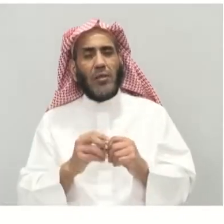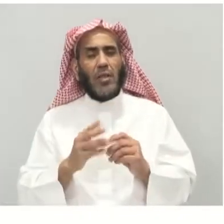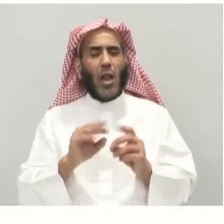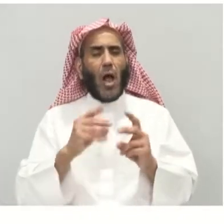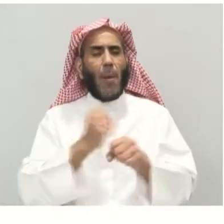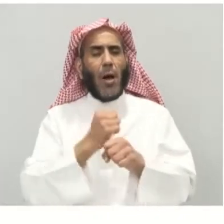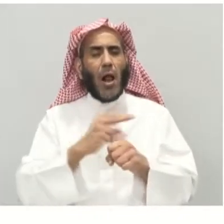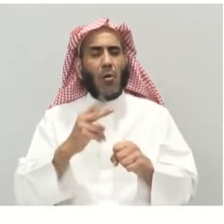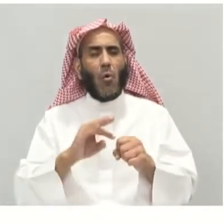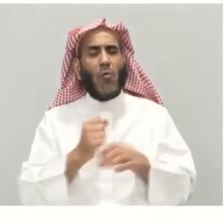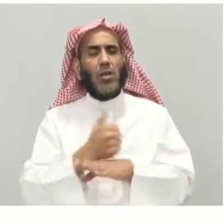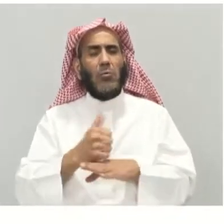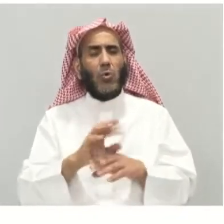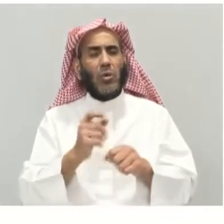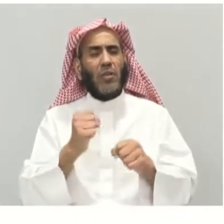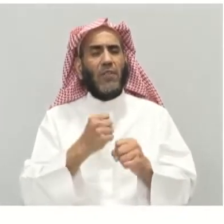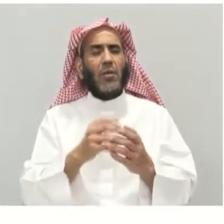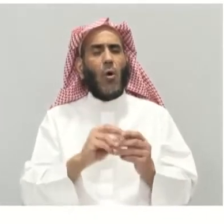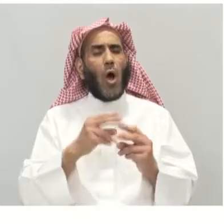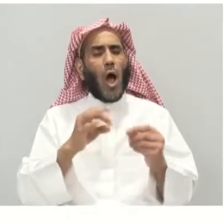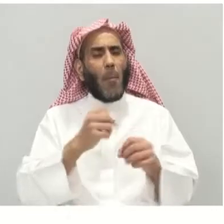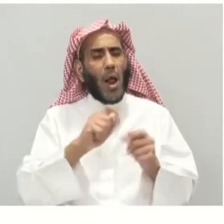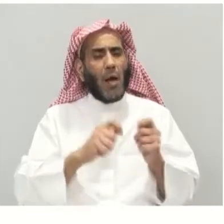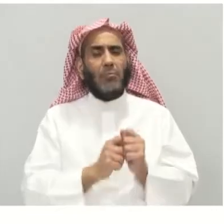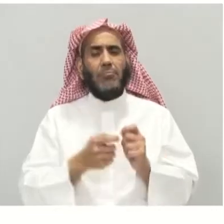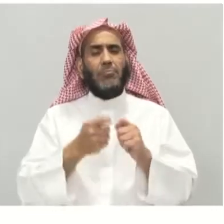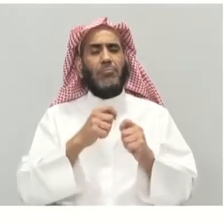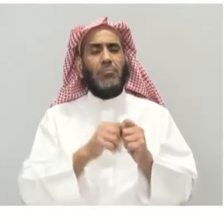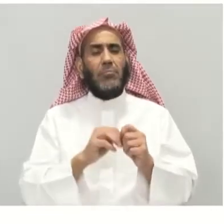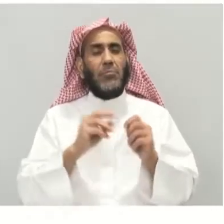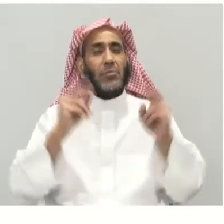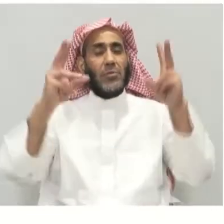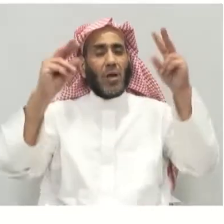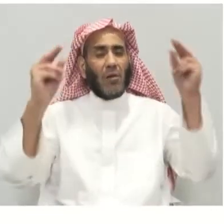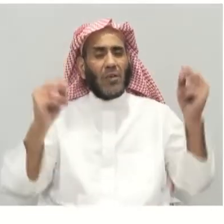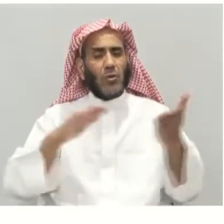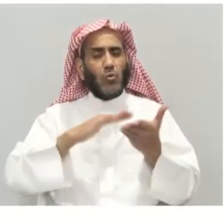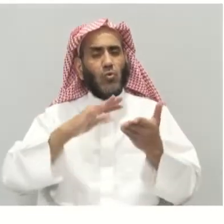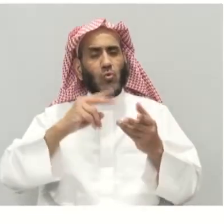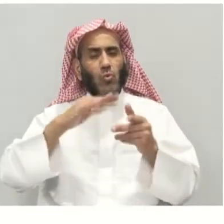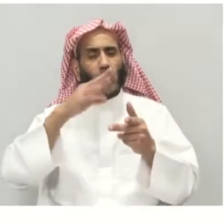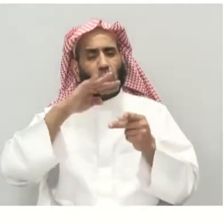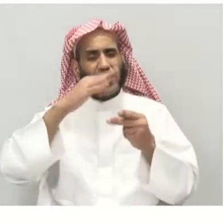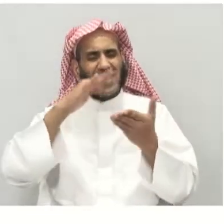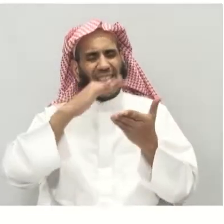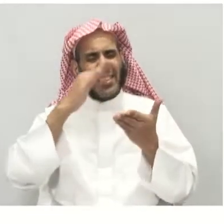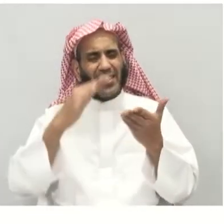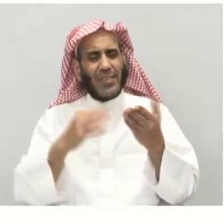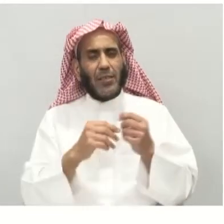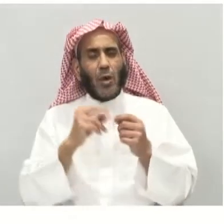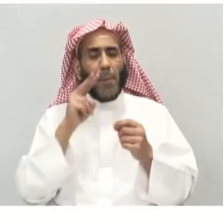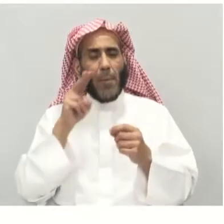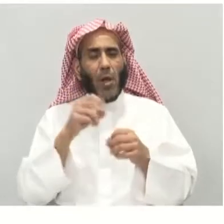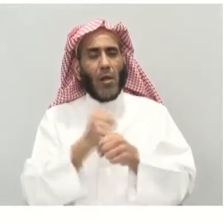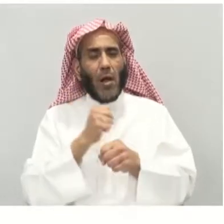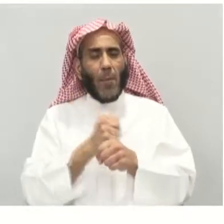الخزفيه في اساليبها وطرق تنفيذها ونوعيه همم زخرفه السطوح وبما وبتامل هذه